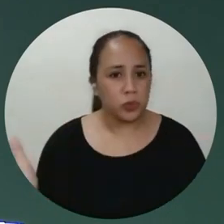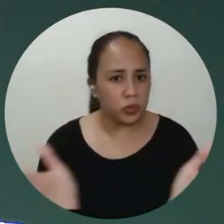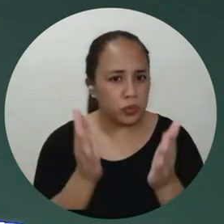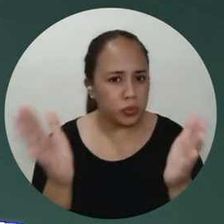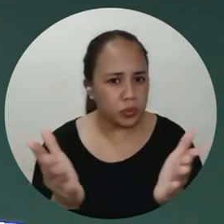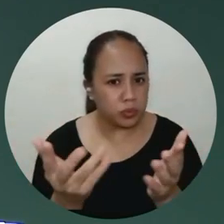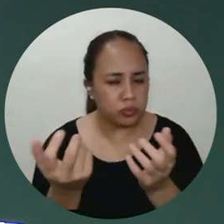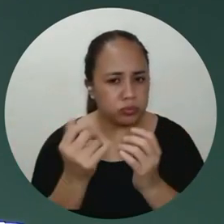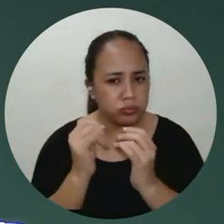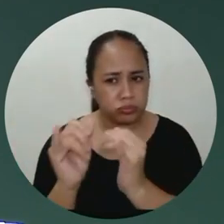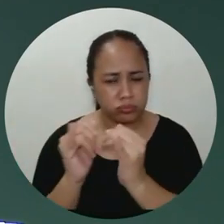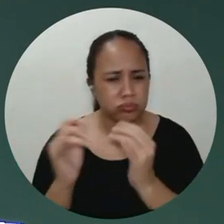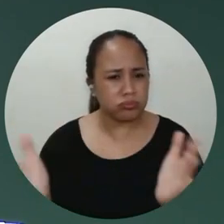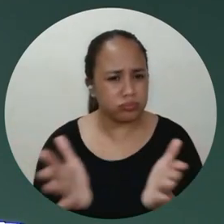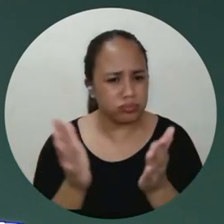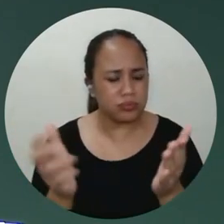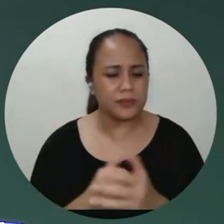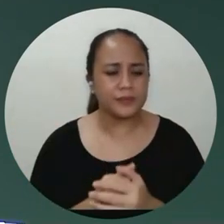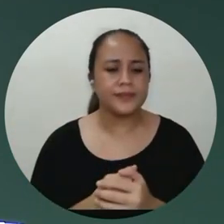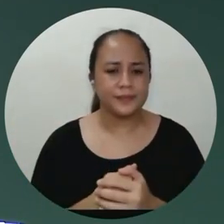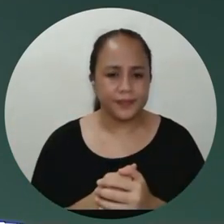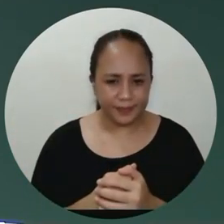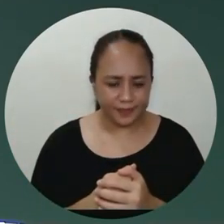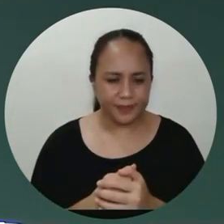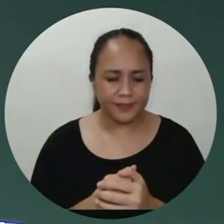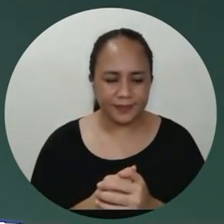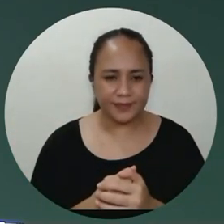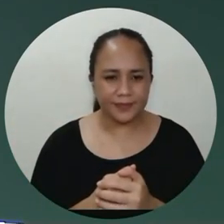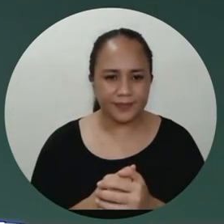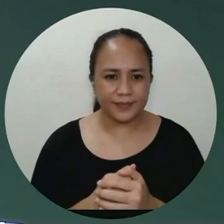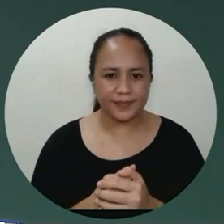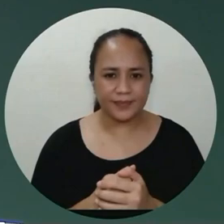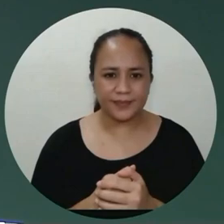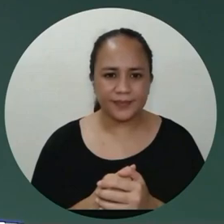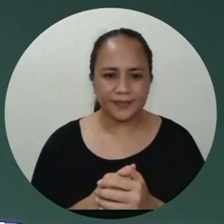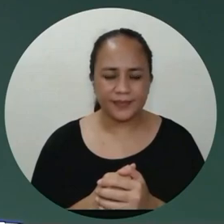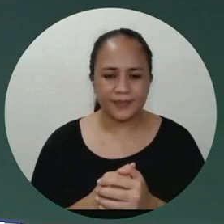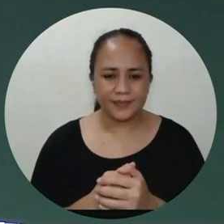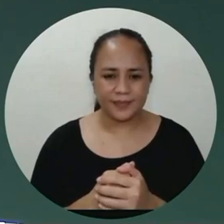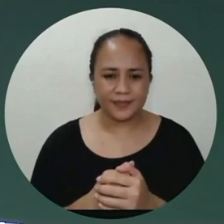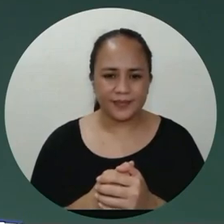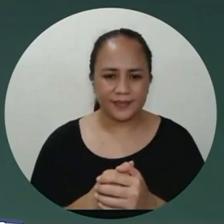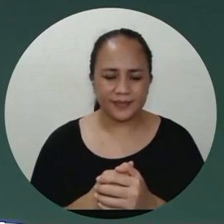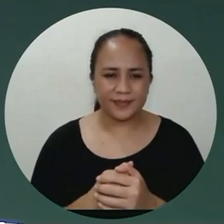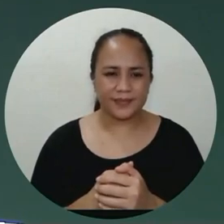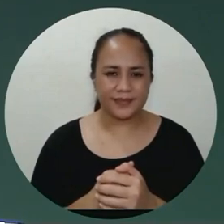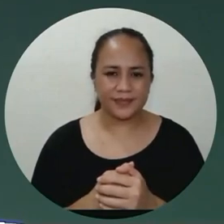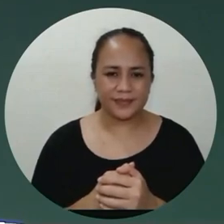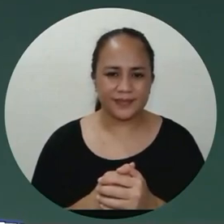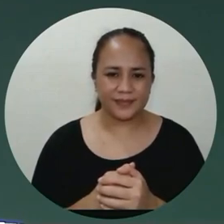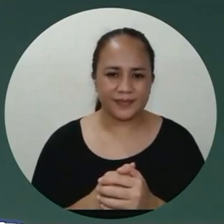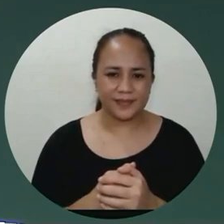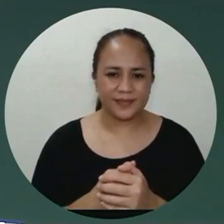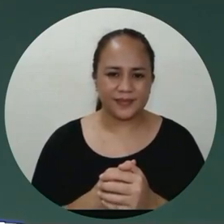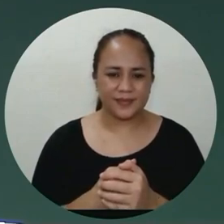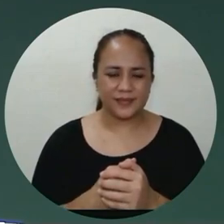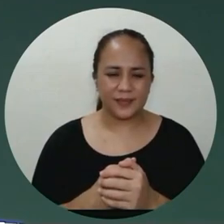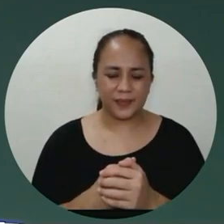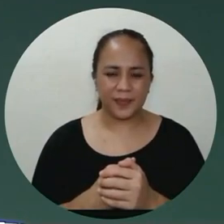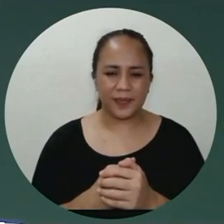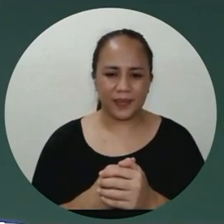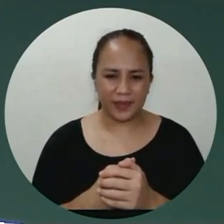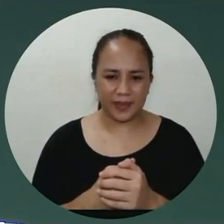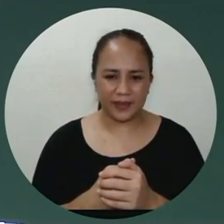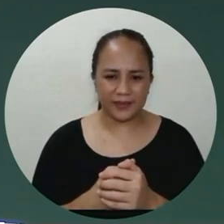여러분 마음속에 자꾸 나가면 누가 밉고 막 의심이 생기고 막 시기가 나거든 아 내가 지금 복음으로 빨리 편집해야